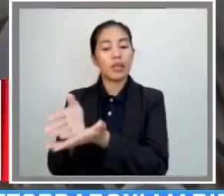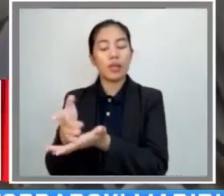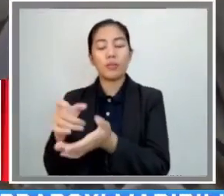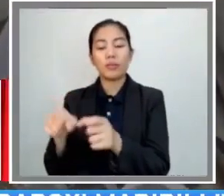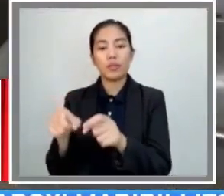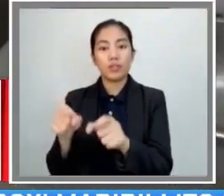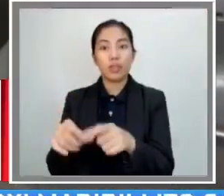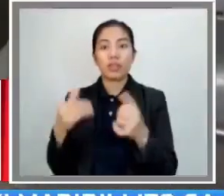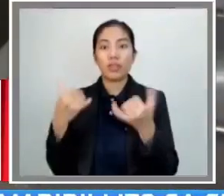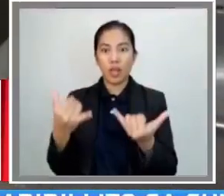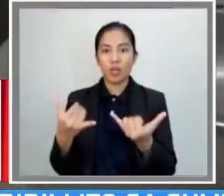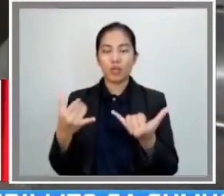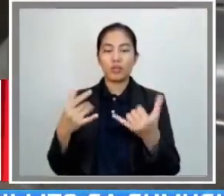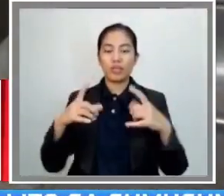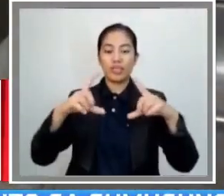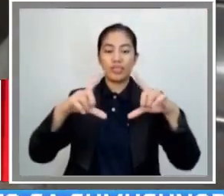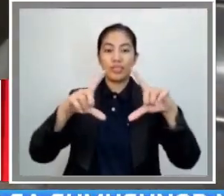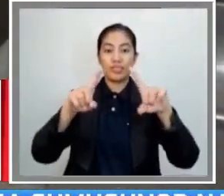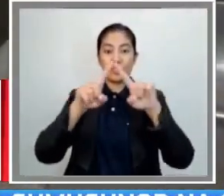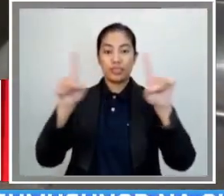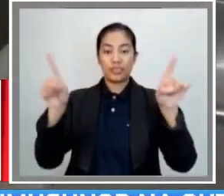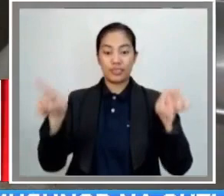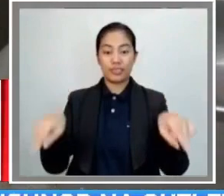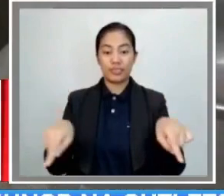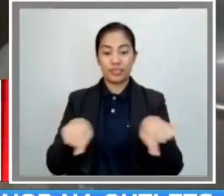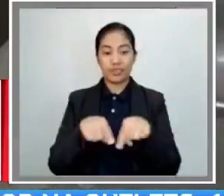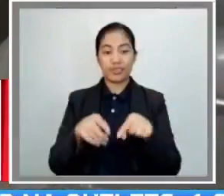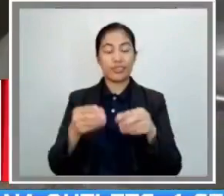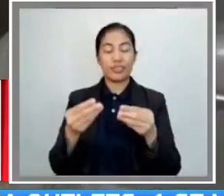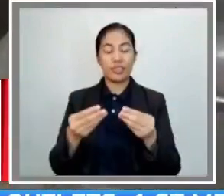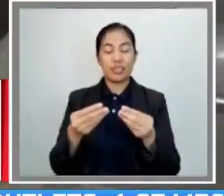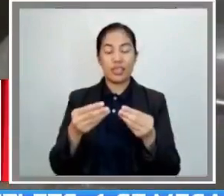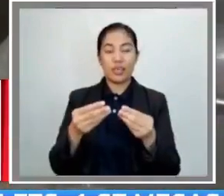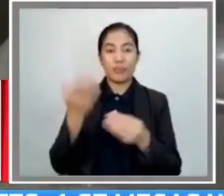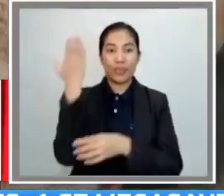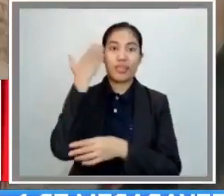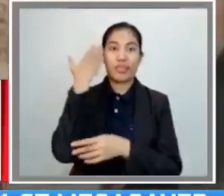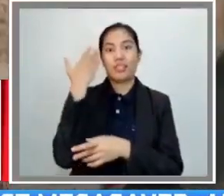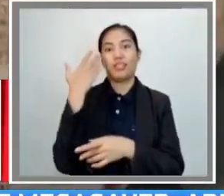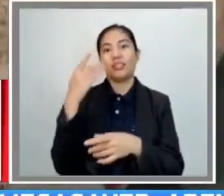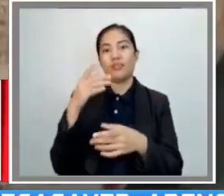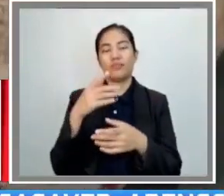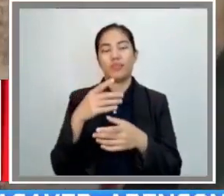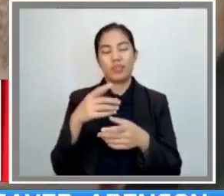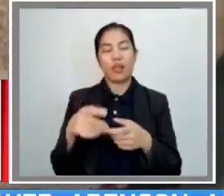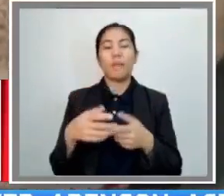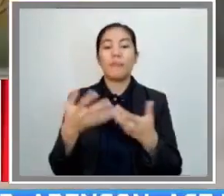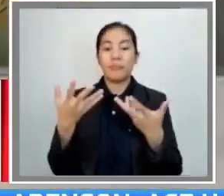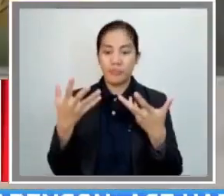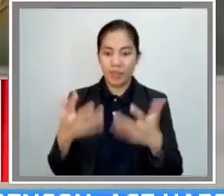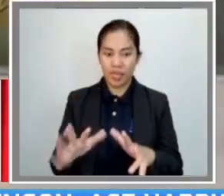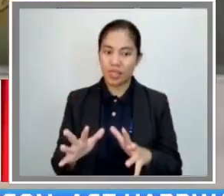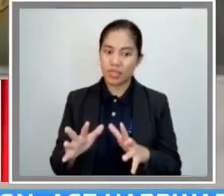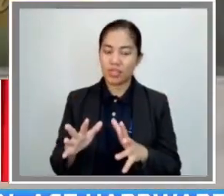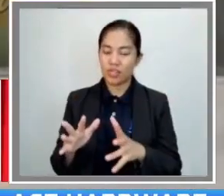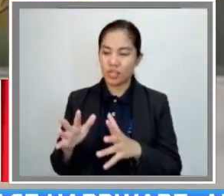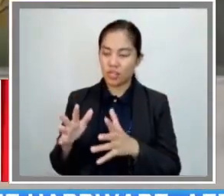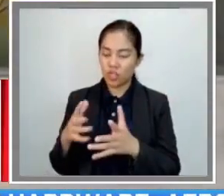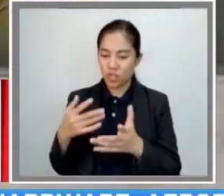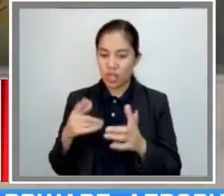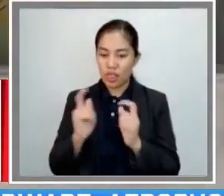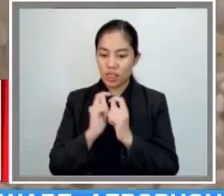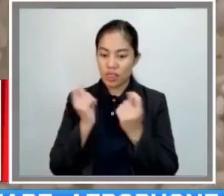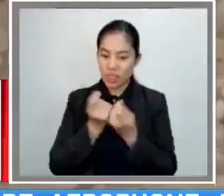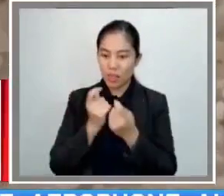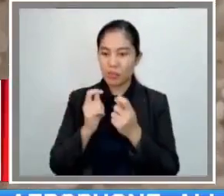yung suggested retail price ng bigas. Pero, nako, kapag nakaalis na po ang team, tumataas na yung presyo, bigla